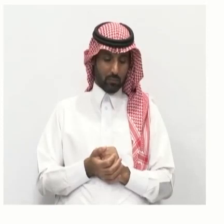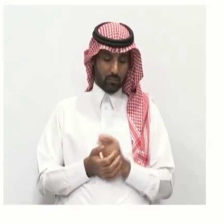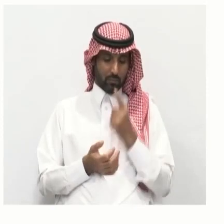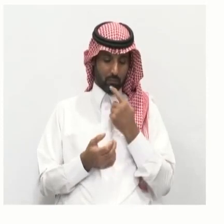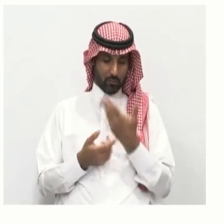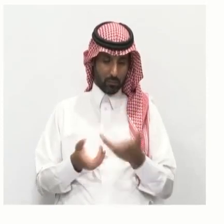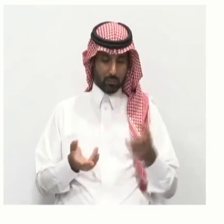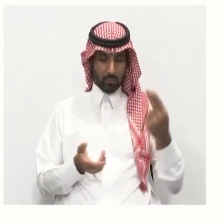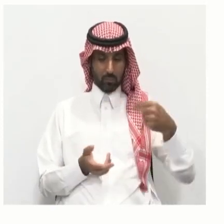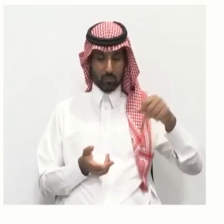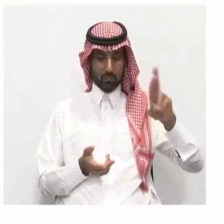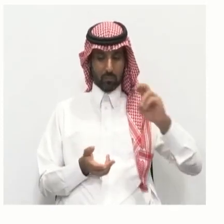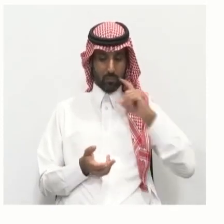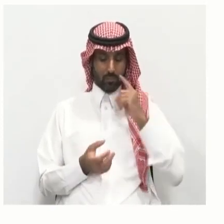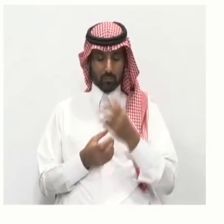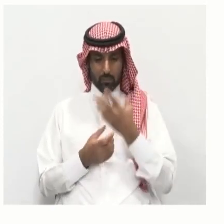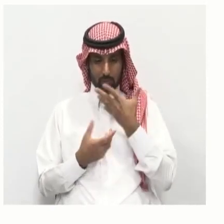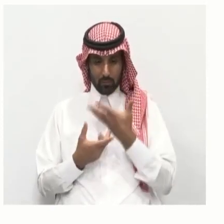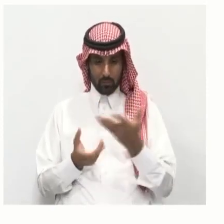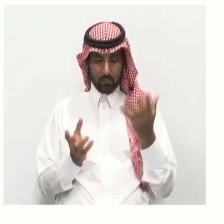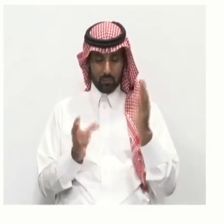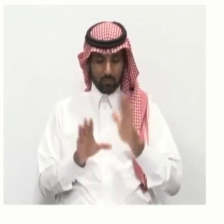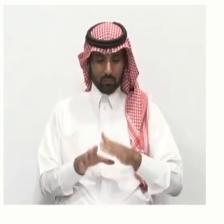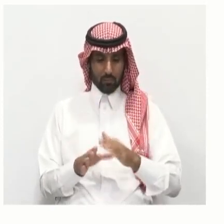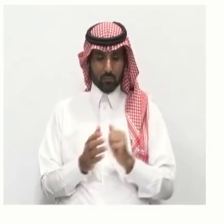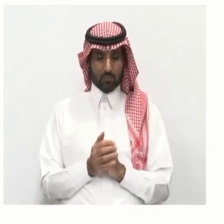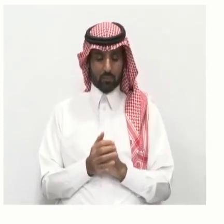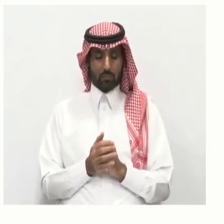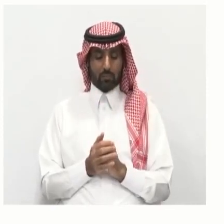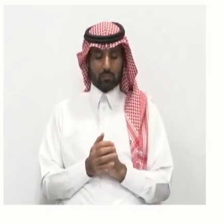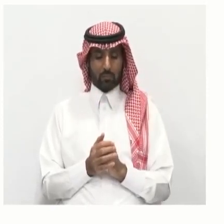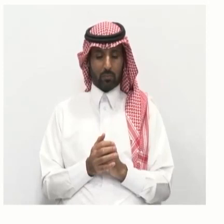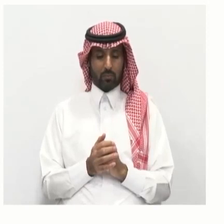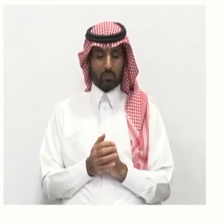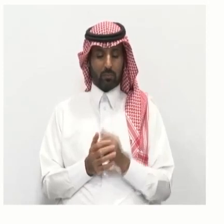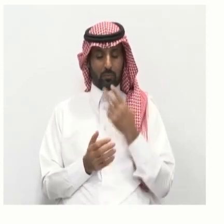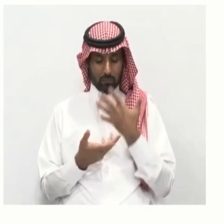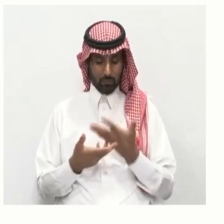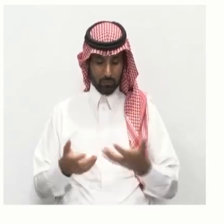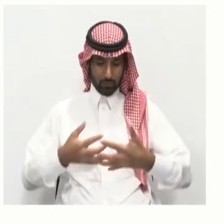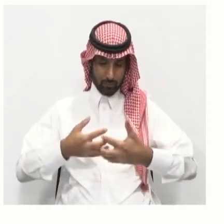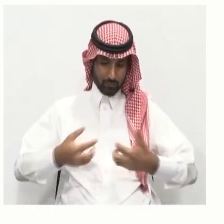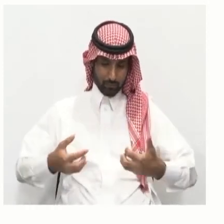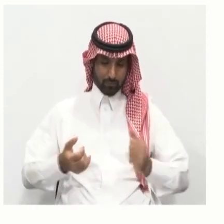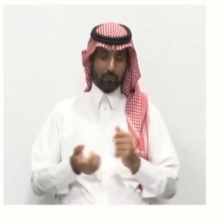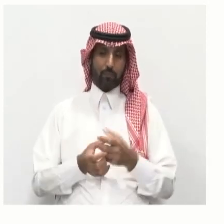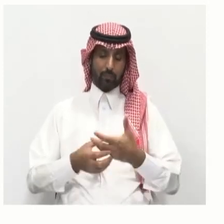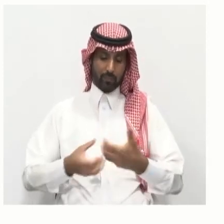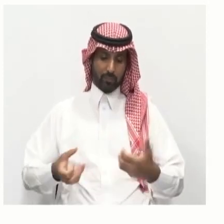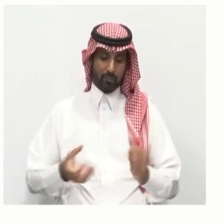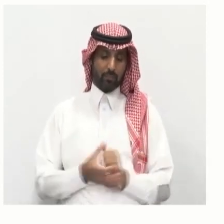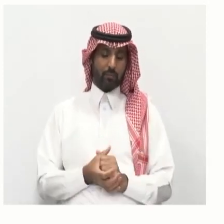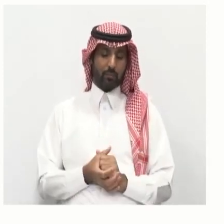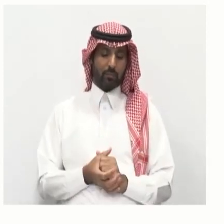فاتركه زي ما هو والغاز اتركه زي ما هو وعندي هنا بروميد الامونيوم ذائب وبالتالي راح